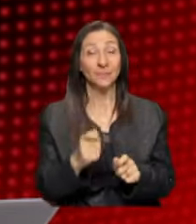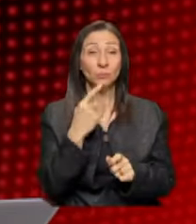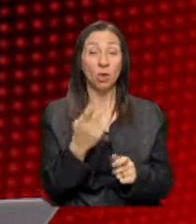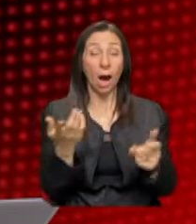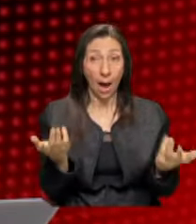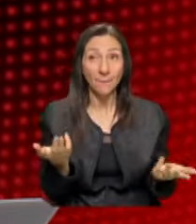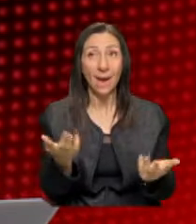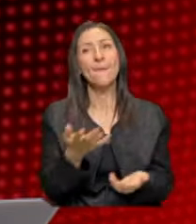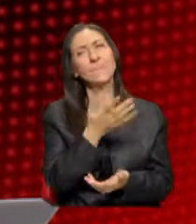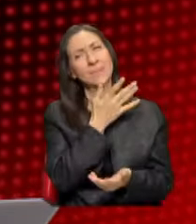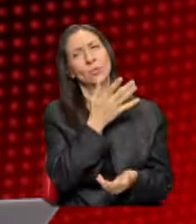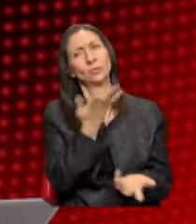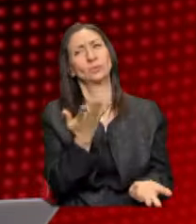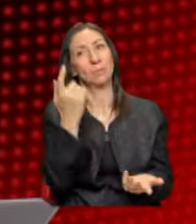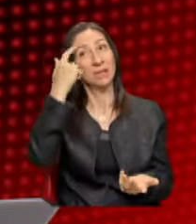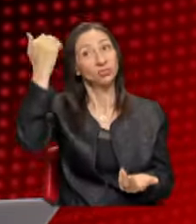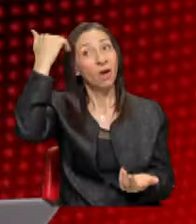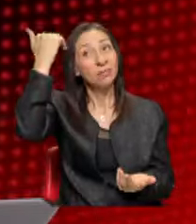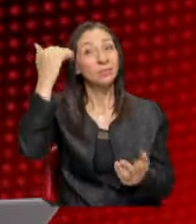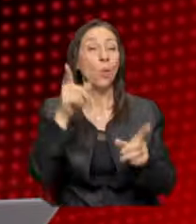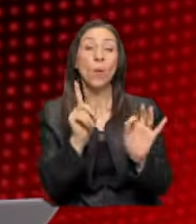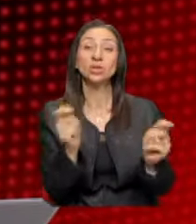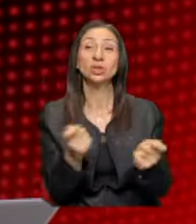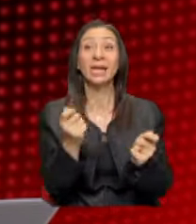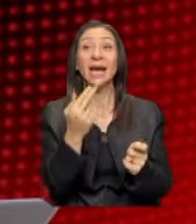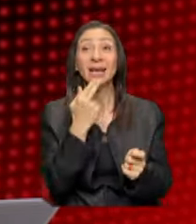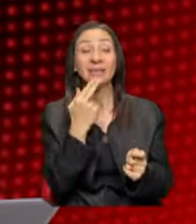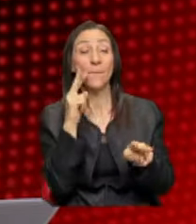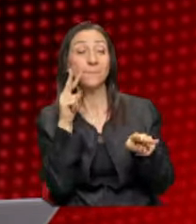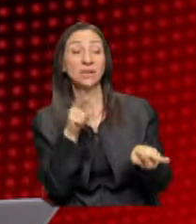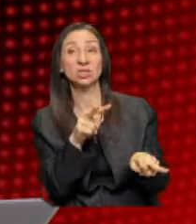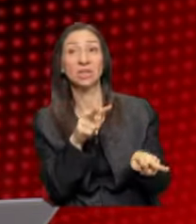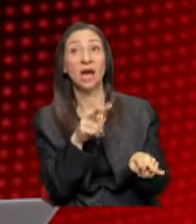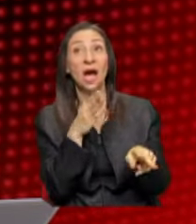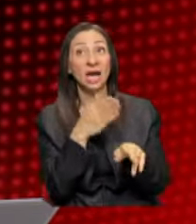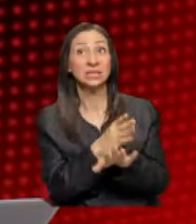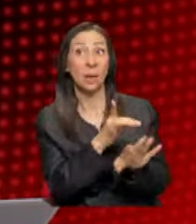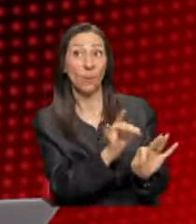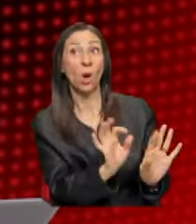diyor ama biliyoruz ki bilinçaltı böyle çalışıyor kadına bakışları Aslında bu işte